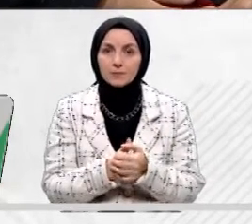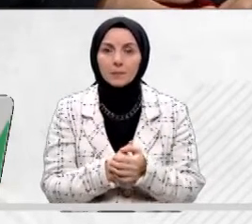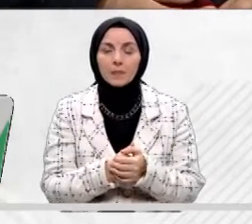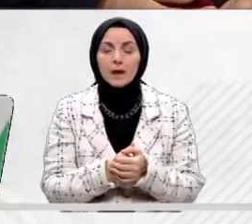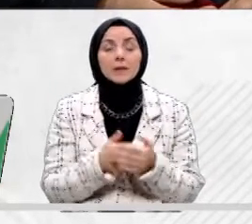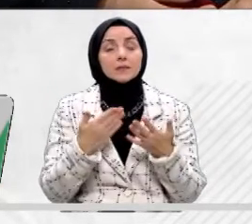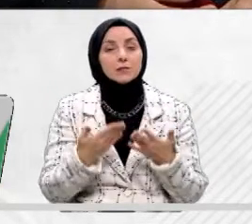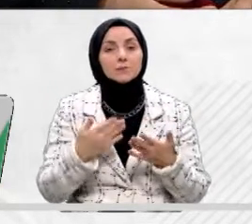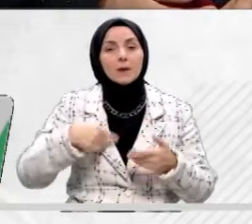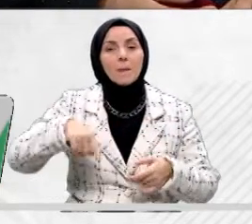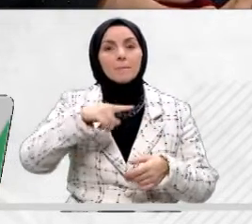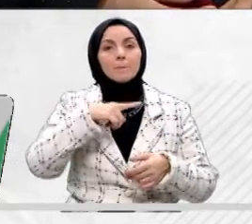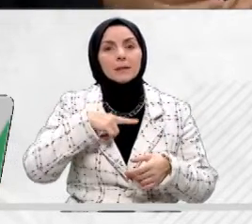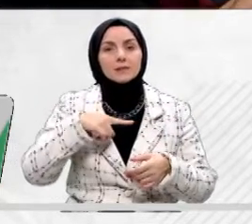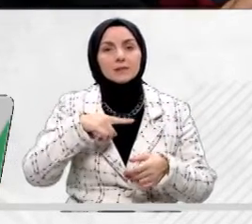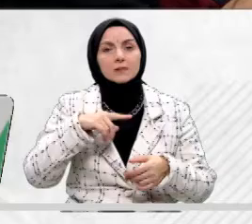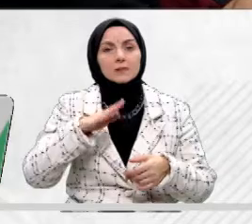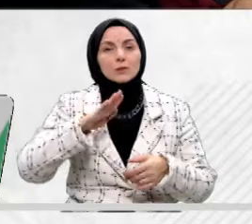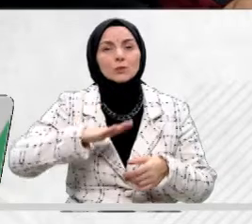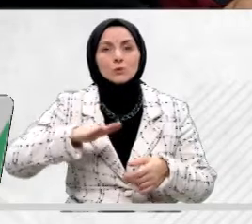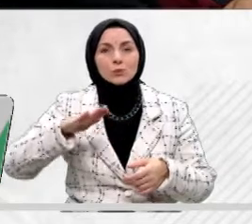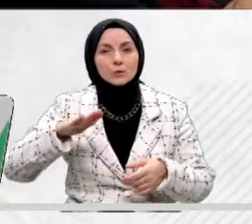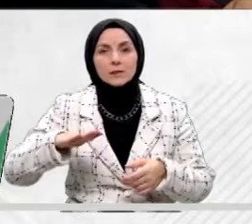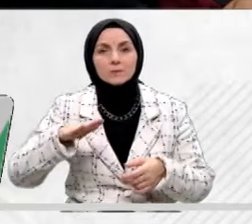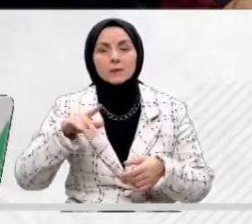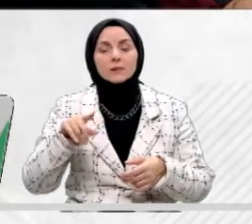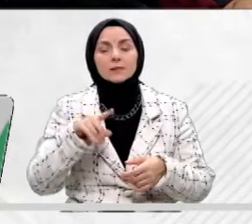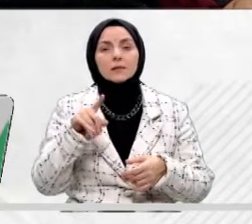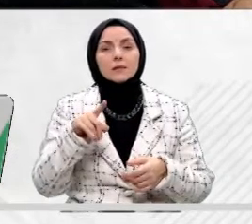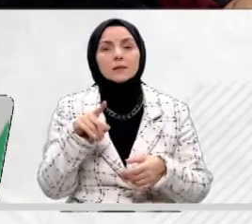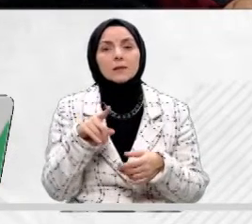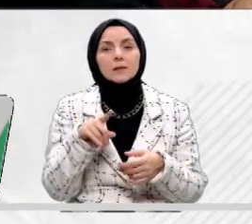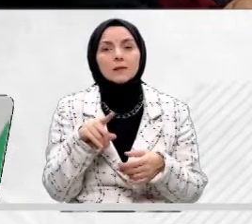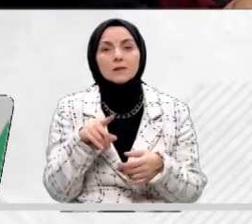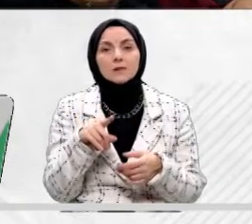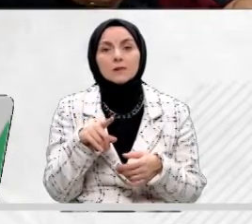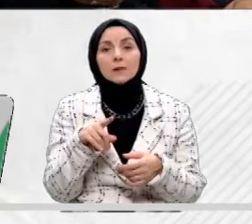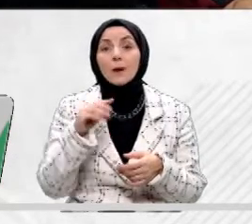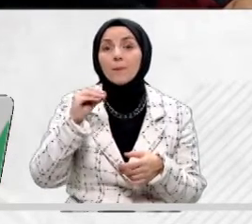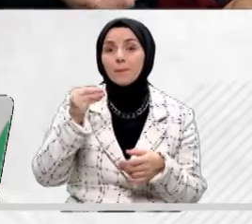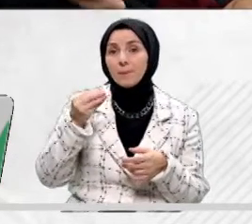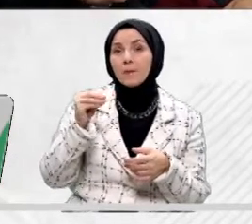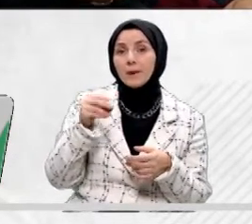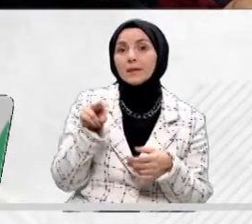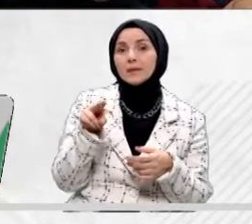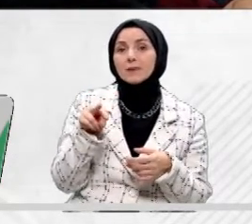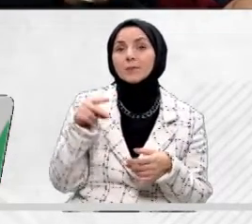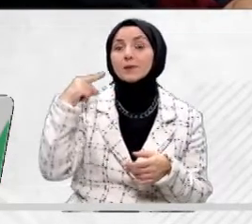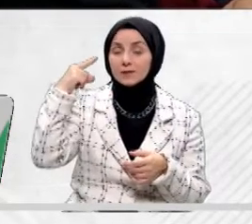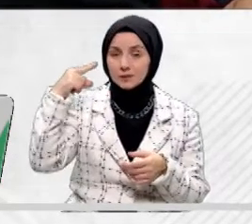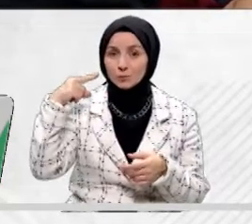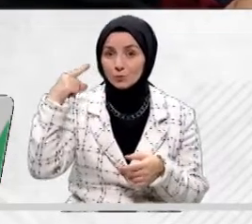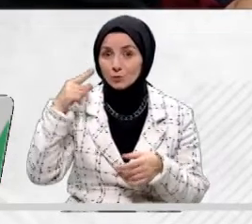çocuklarımızı hala yaşları çocuk Yaşı da olmasına rağmen bebek modu ile büyütüyorsak ne demek